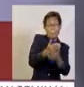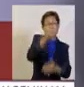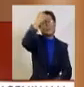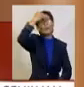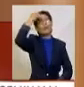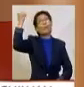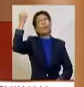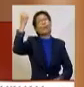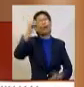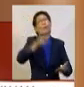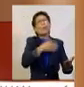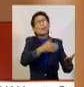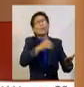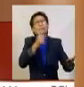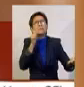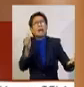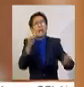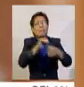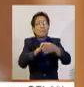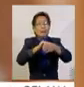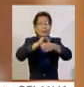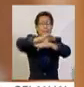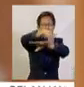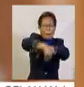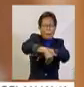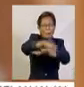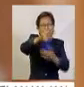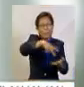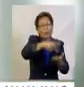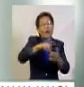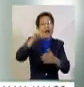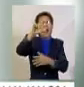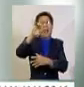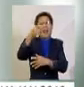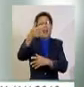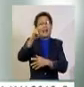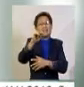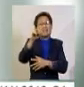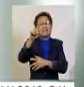terlupa tempo lagu sendiri pada malam pertama konsert legenda 60-an.